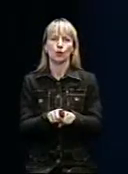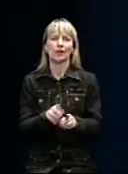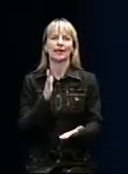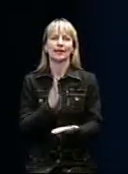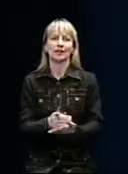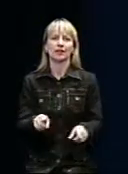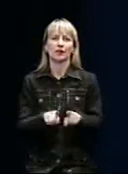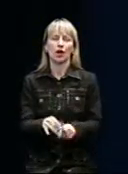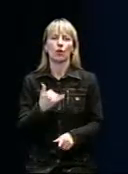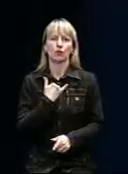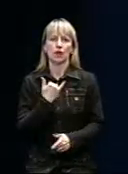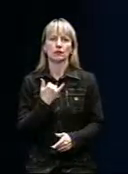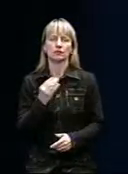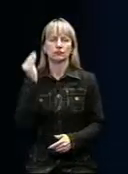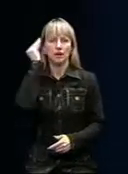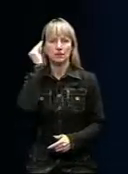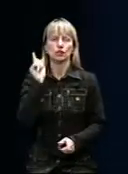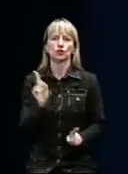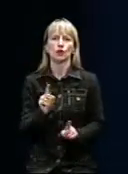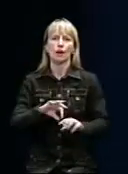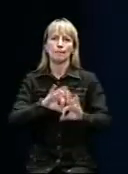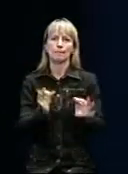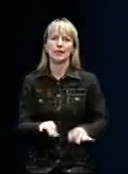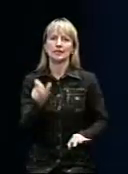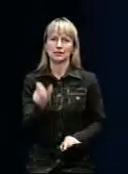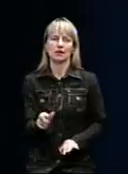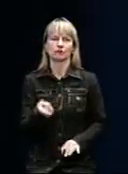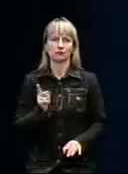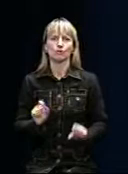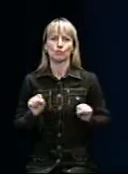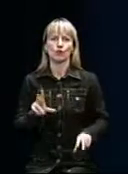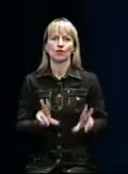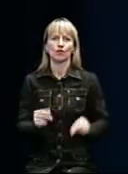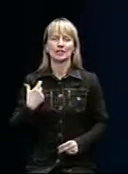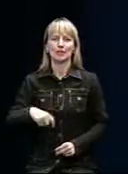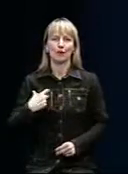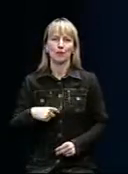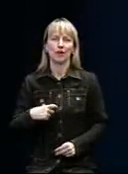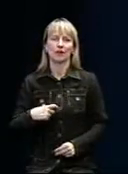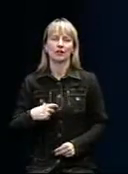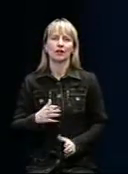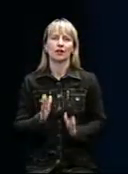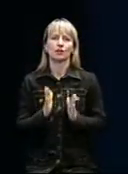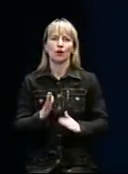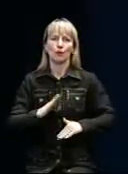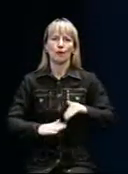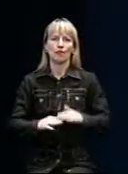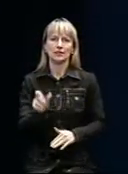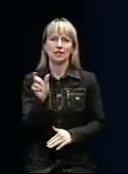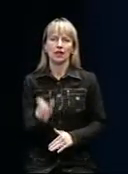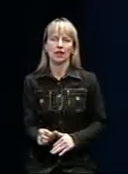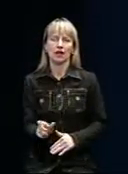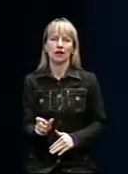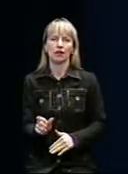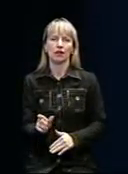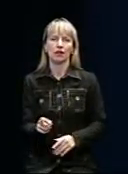нас стійка позиція, що митцем справжнім себе може вважати лише професіонал в